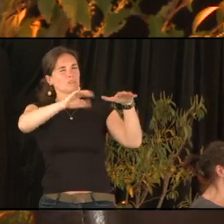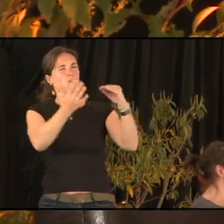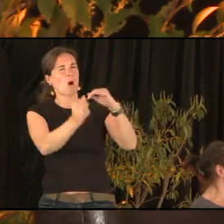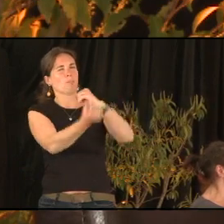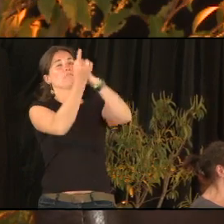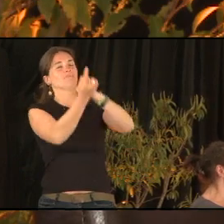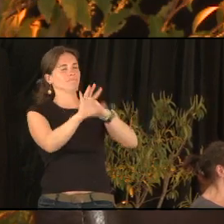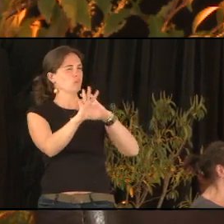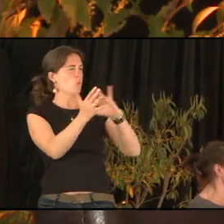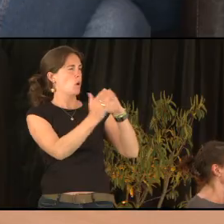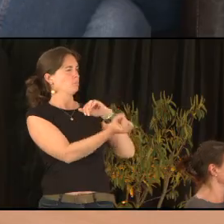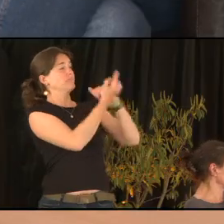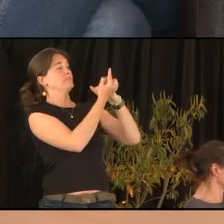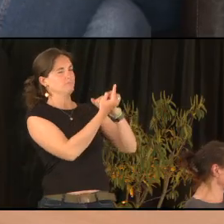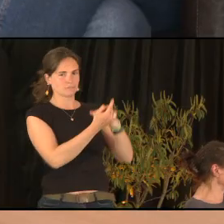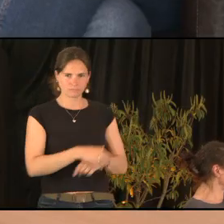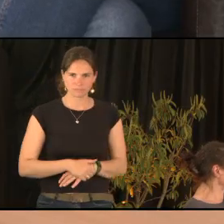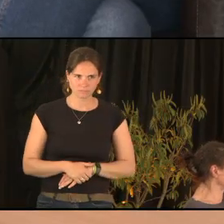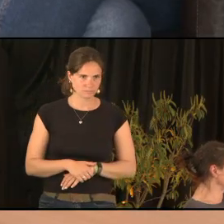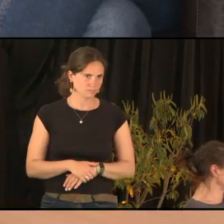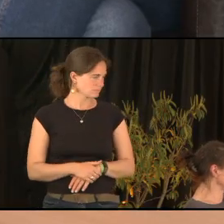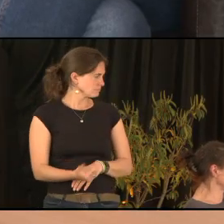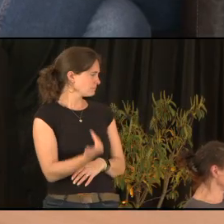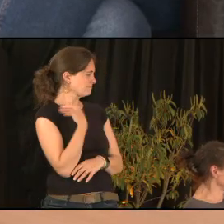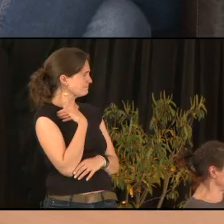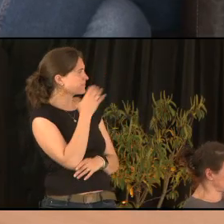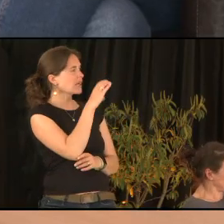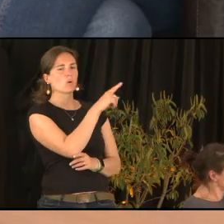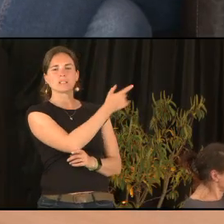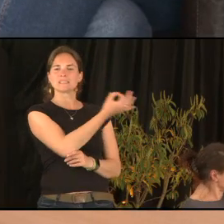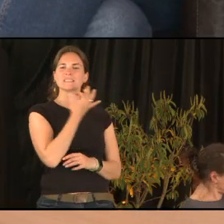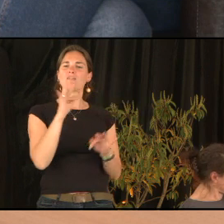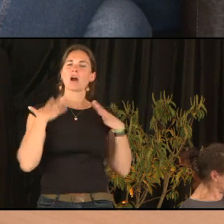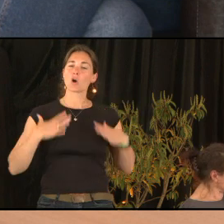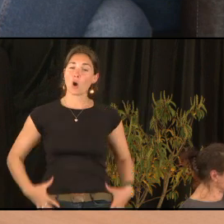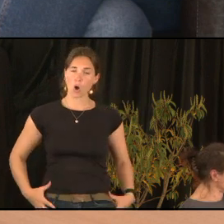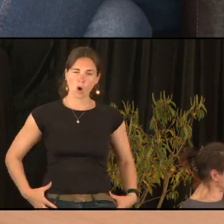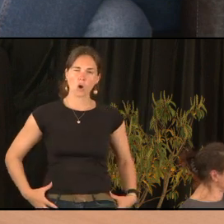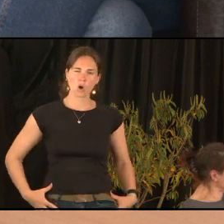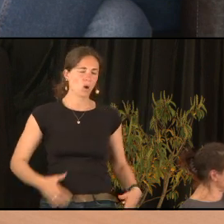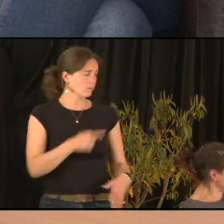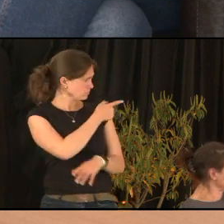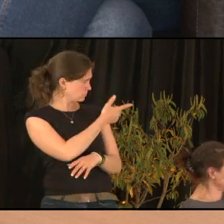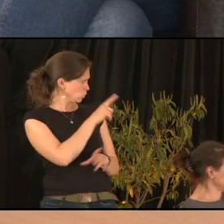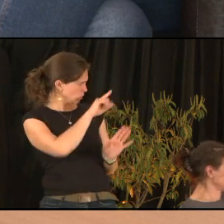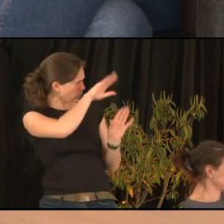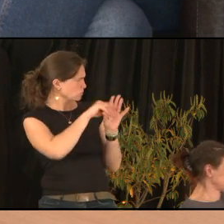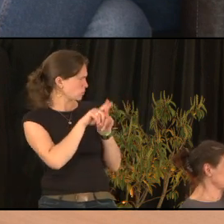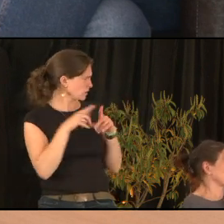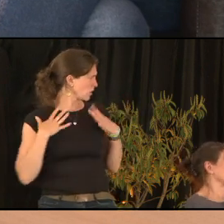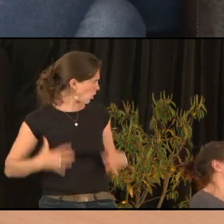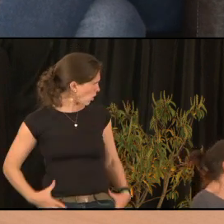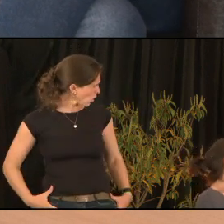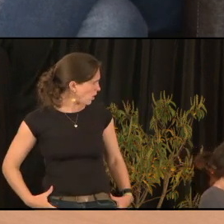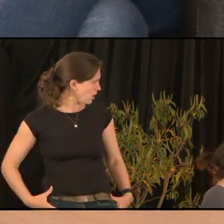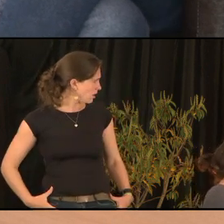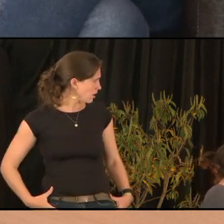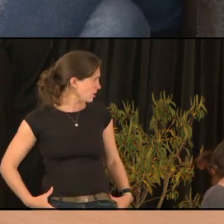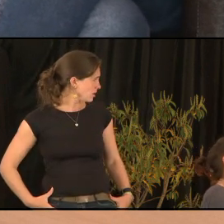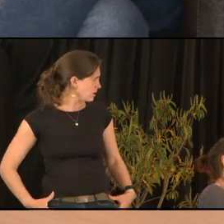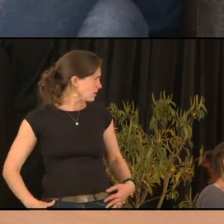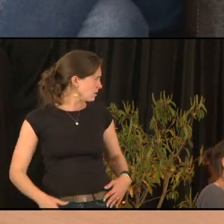de photographie parce que le médecin effectivement fait de la photographie et c'est ses portraits de famille qui étaient pour moi moteurs aussi. Qui sont presque des natures mortes. Enfin, il y a